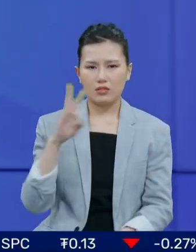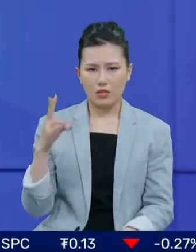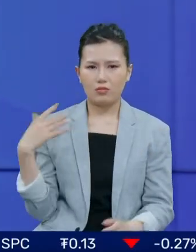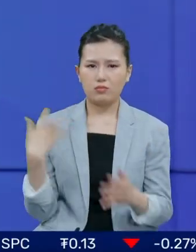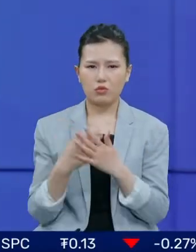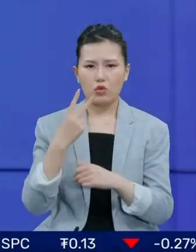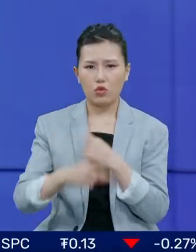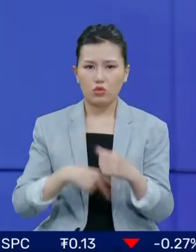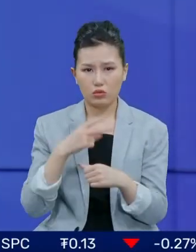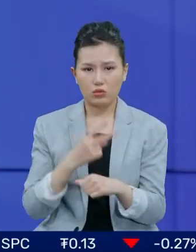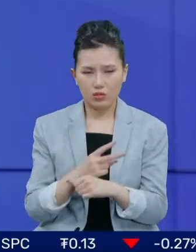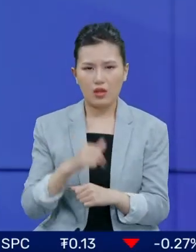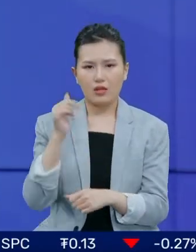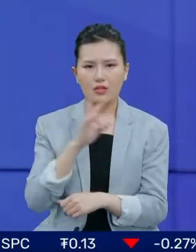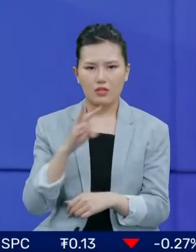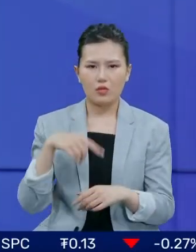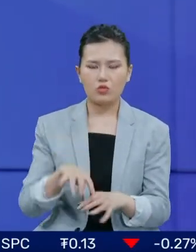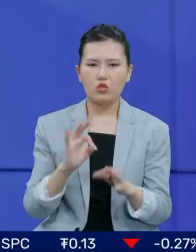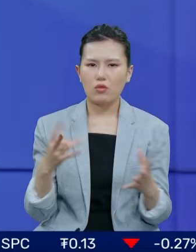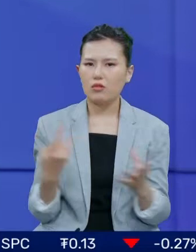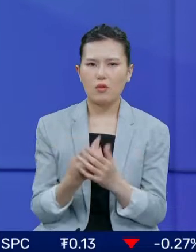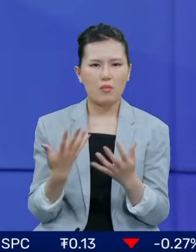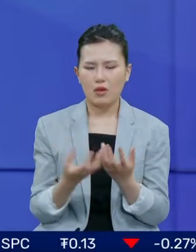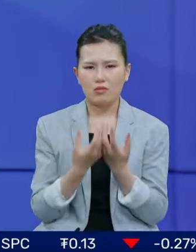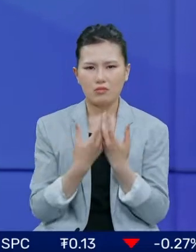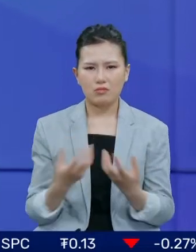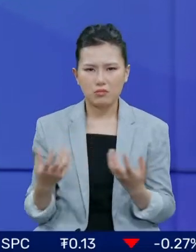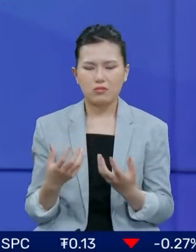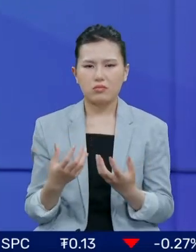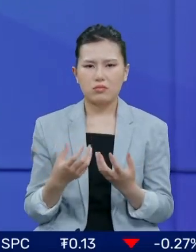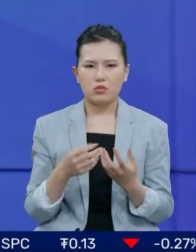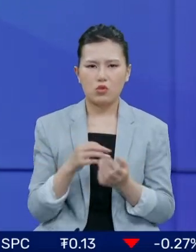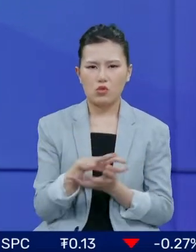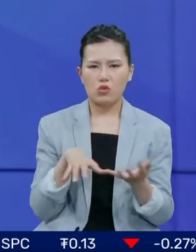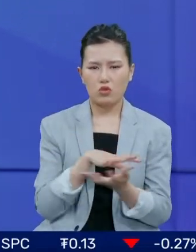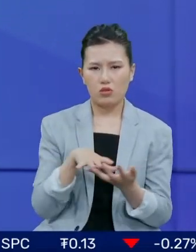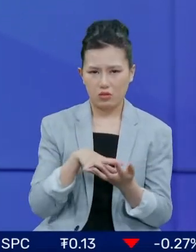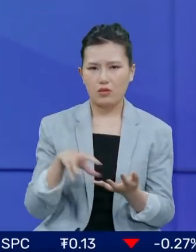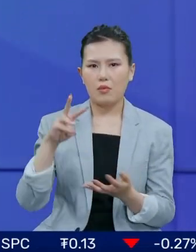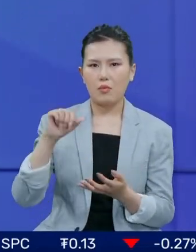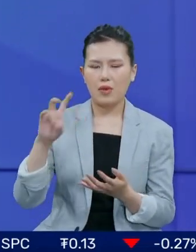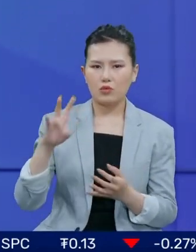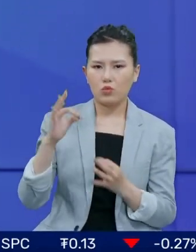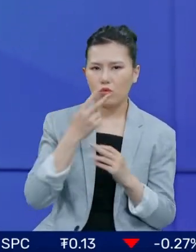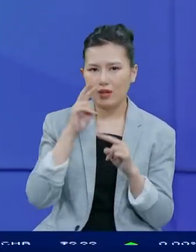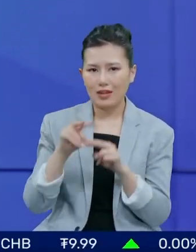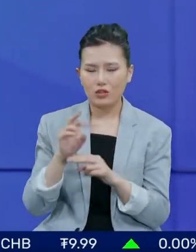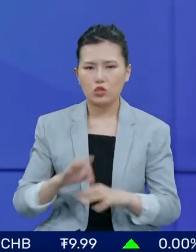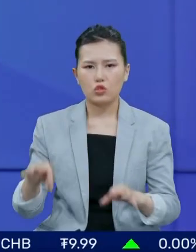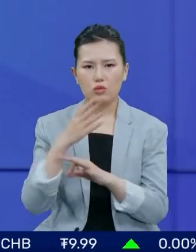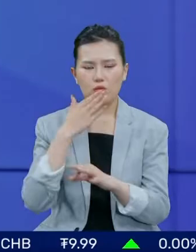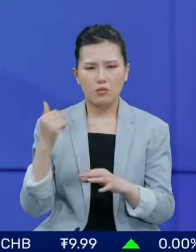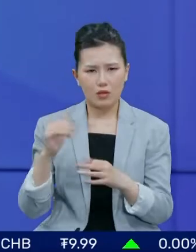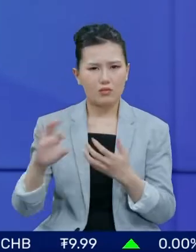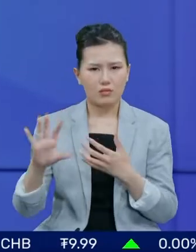хагарлаас болж намын үйл ажиллагаа доголдож хүчтэй сөрөг хүчин болж ажиллаж чадаагүй. Тиймээс нам доторх олон фракцуудыг нэгтгэн нэг зорилгын төлөө намын